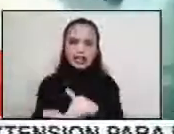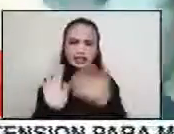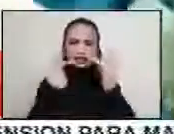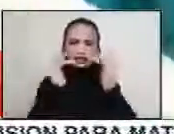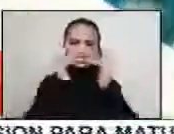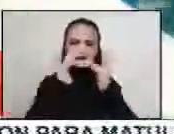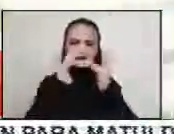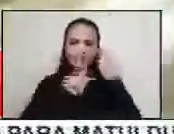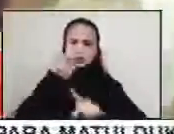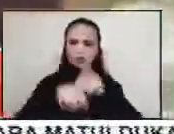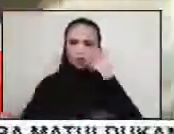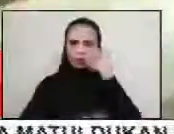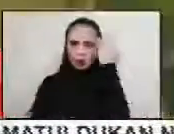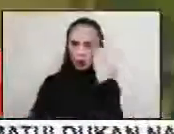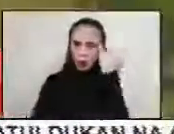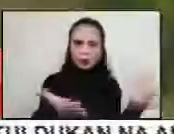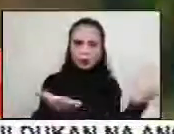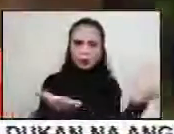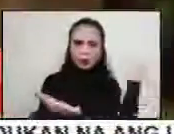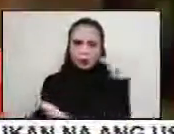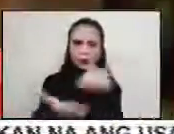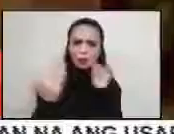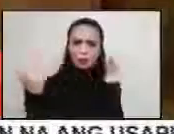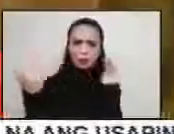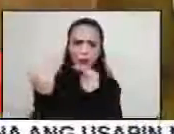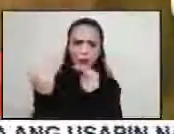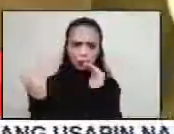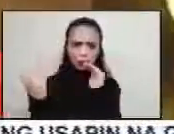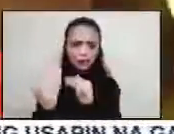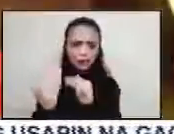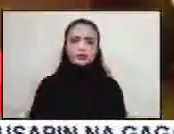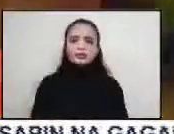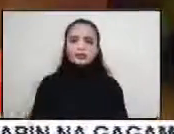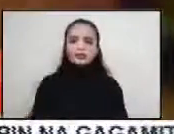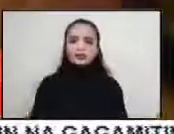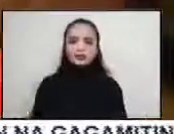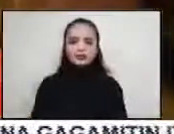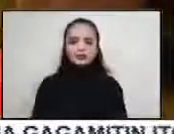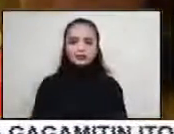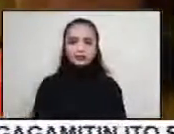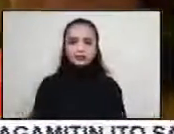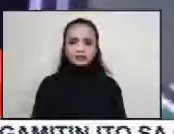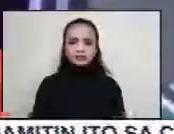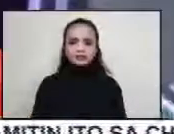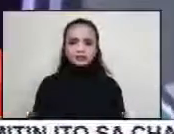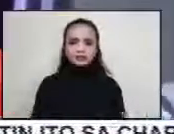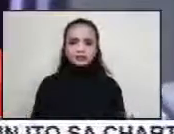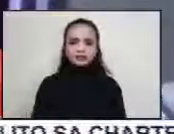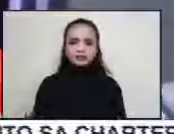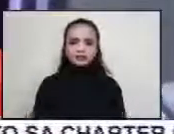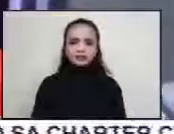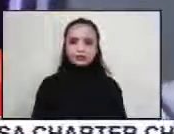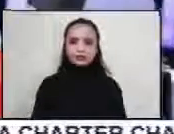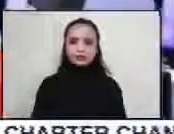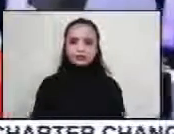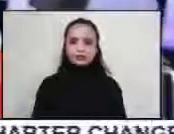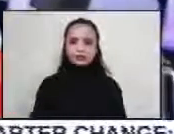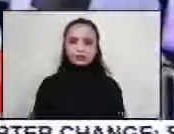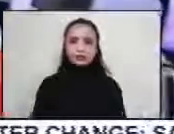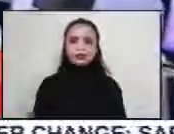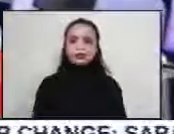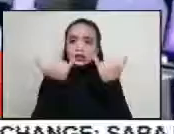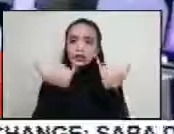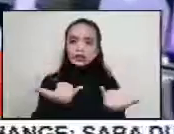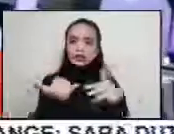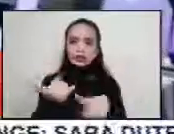fans ay kung papayagan din ba ni Matteo at Sara na mag-showbiz ang kanilang magiging anak. Sinagot na yan ni Matteo sa presscon ng